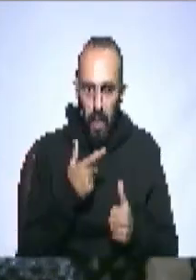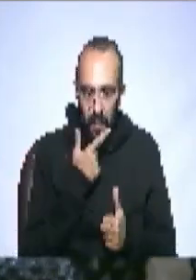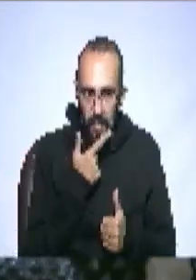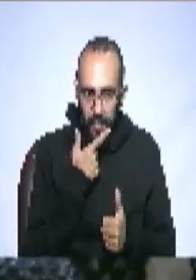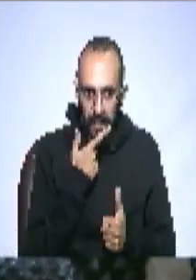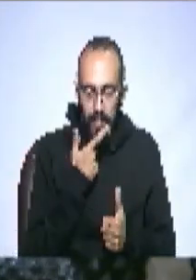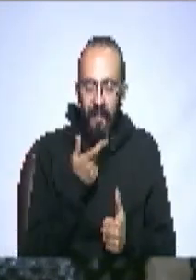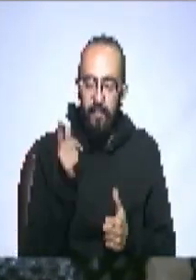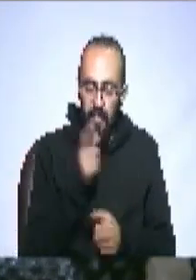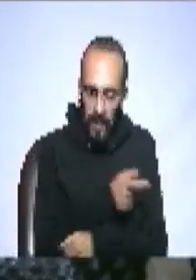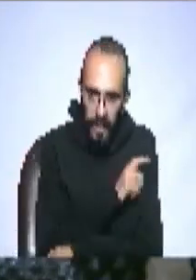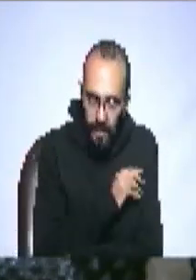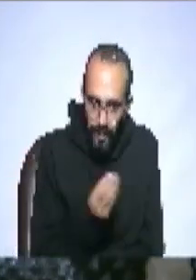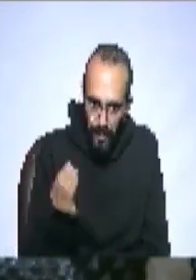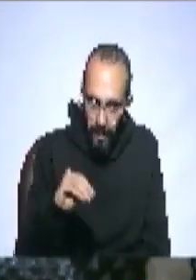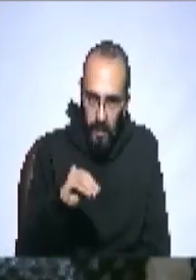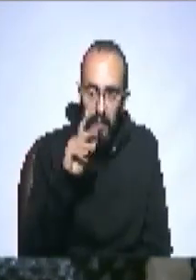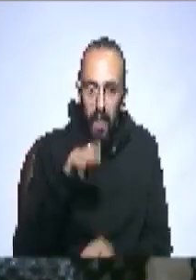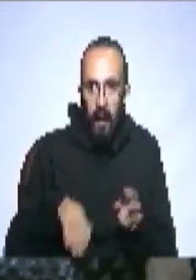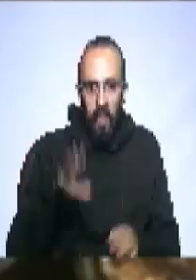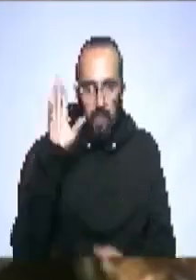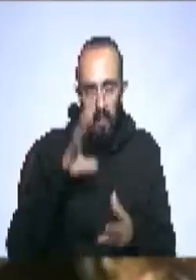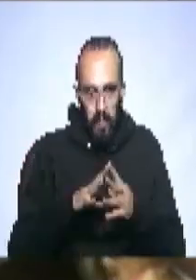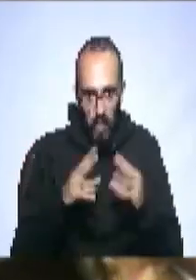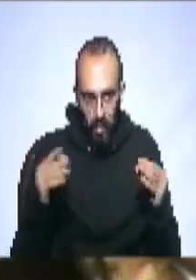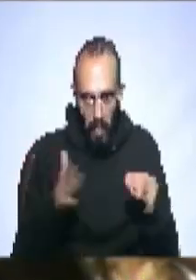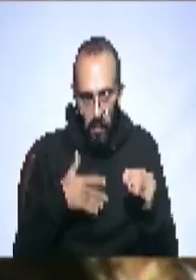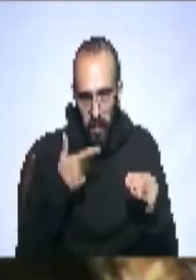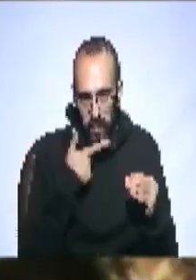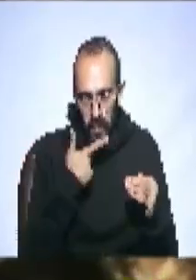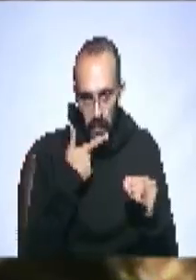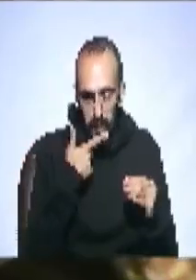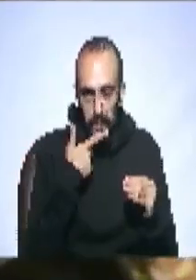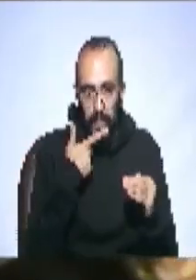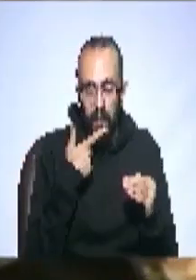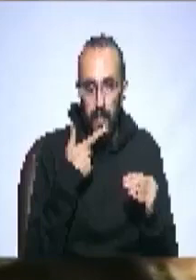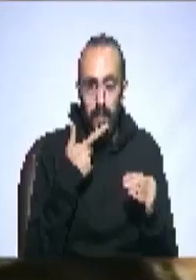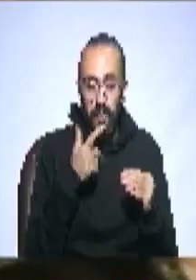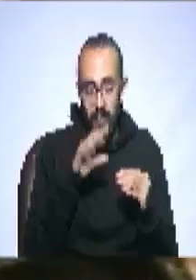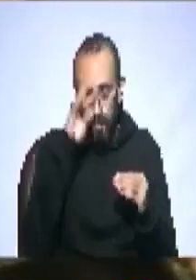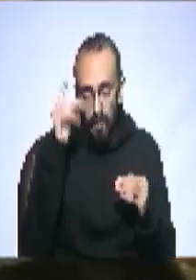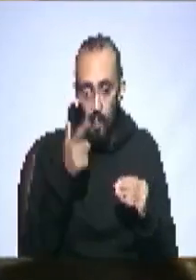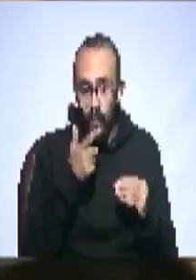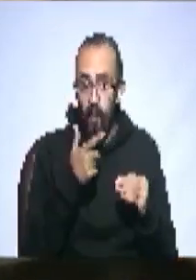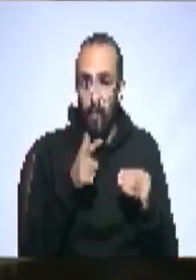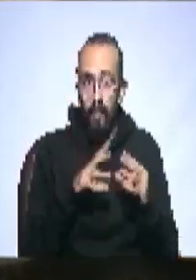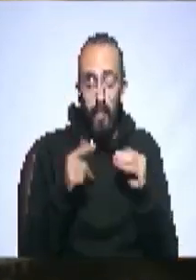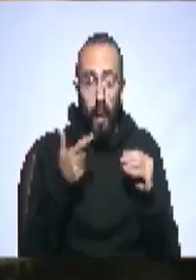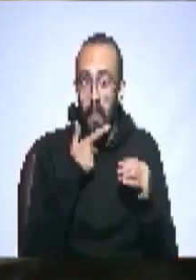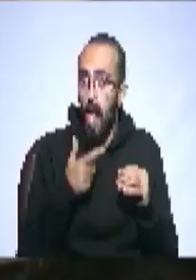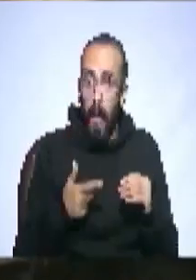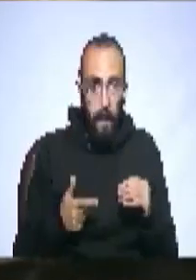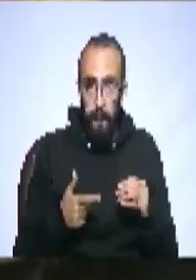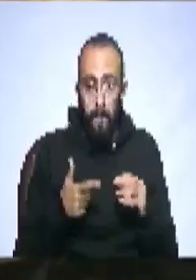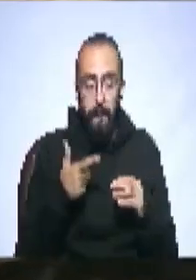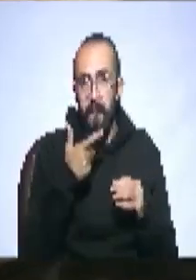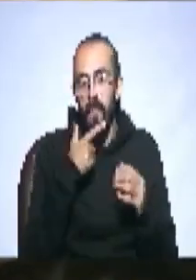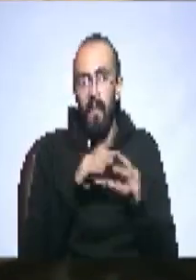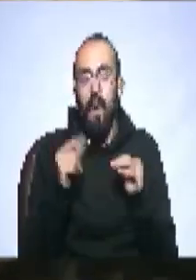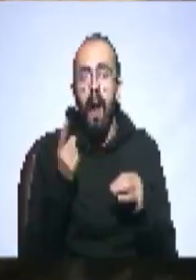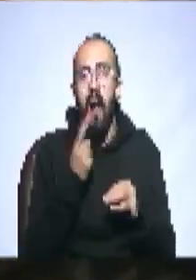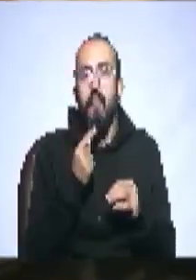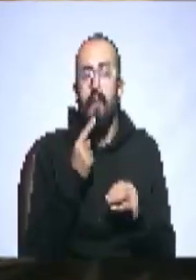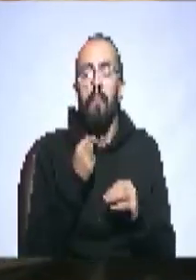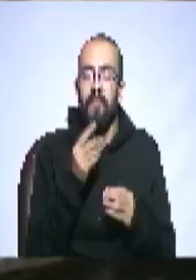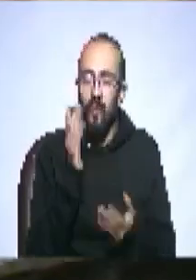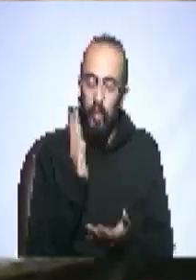برضو بطاطس بس البطاطا اكتر، والشيف قال لنا ان البطاطا الحمراء لو مش لاقيين البطاطا البيضة ممكن نحط